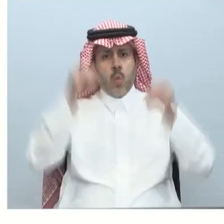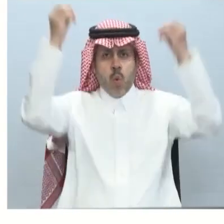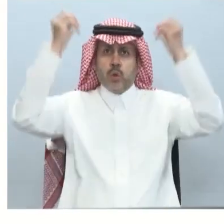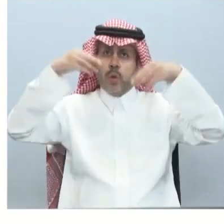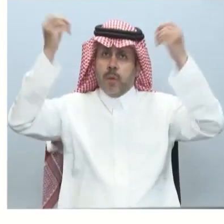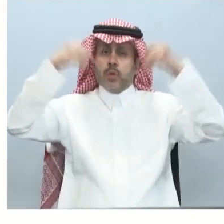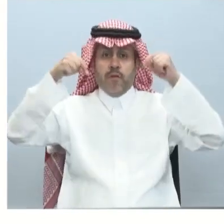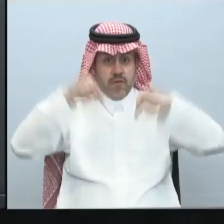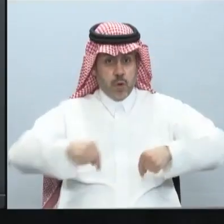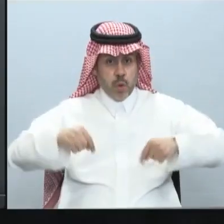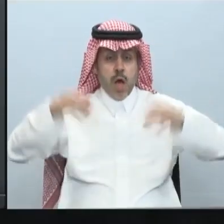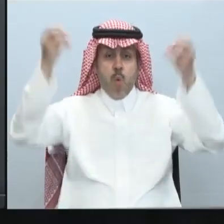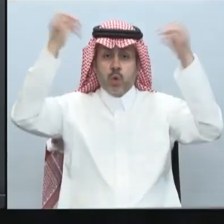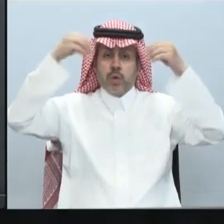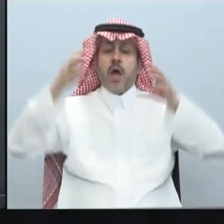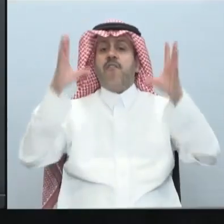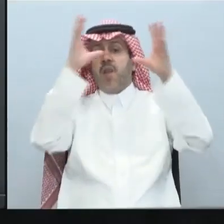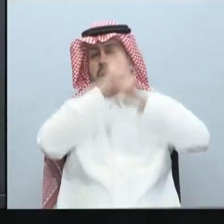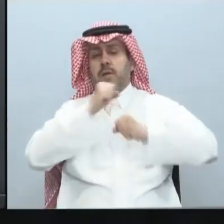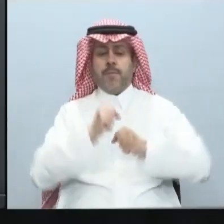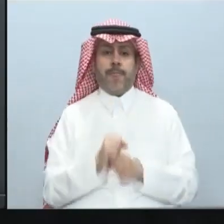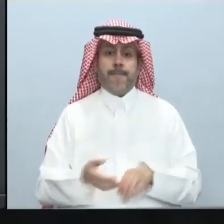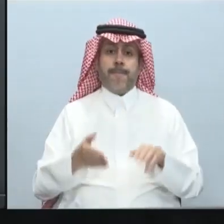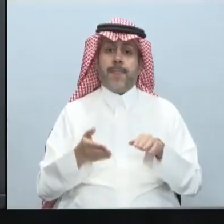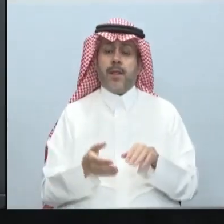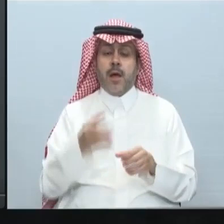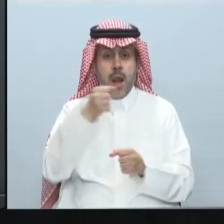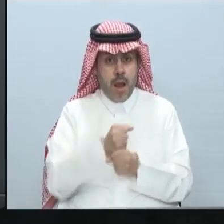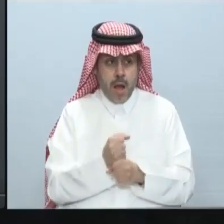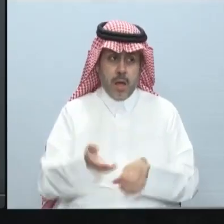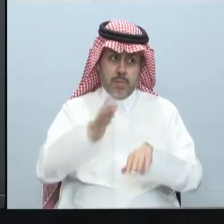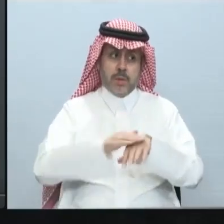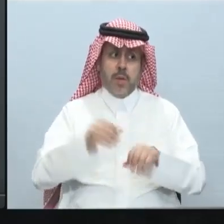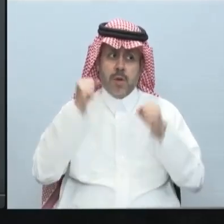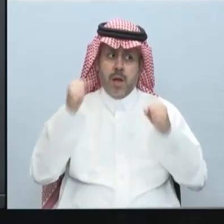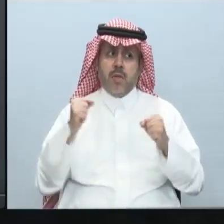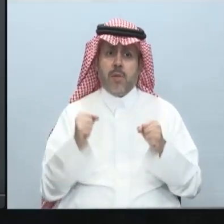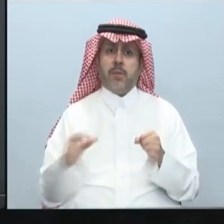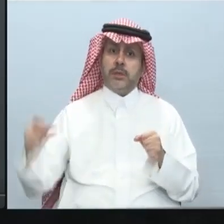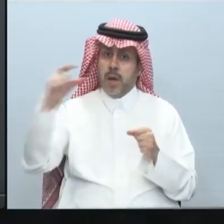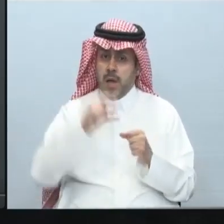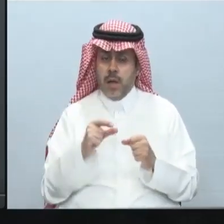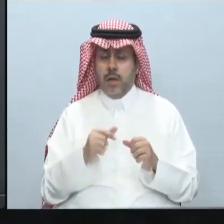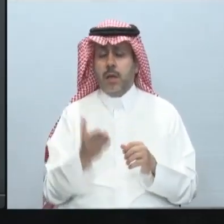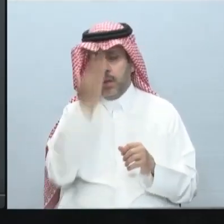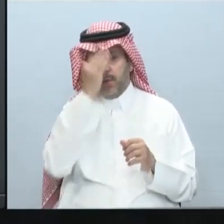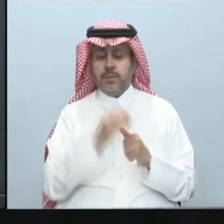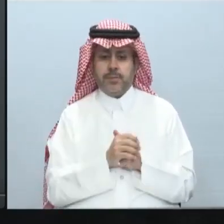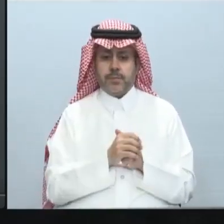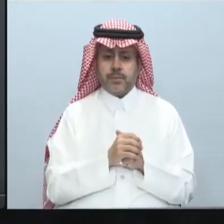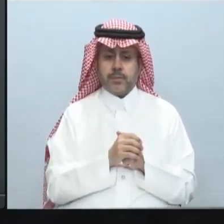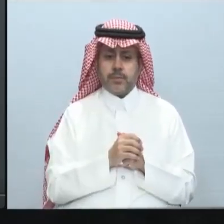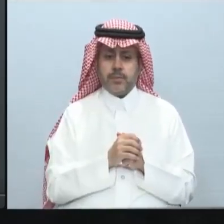وامور الاخره فالاعتماد على الله من اعظم دلائل العباده انها من